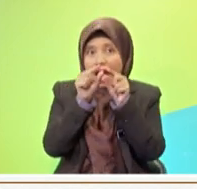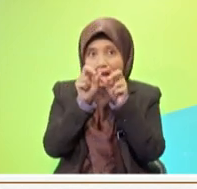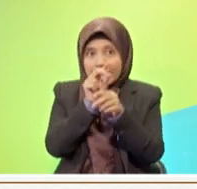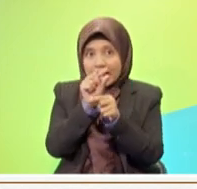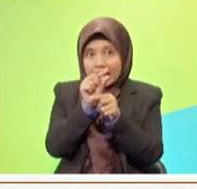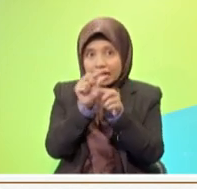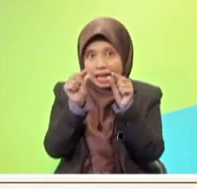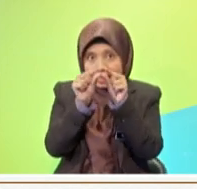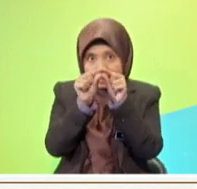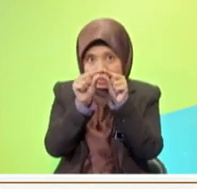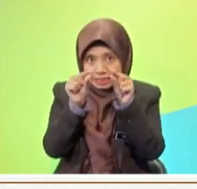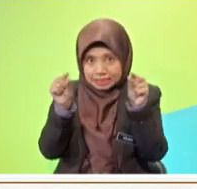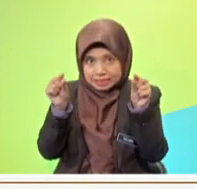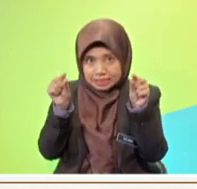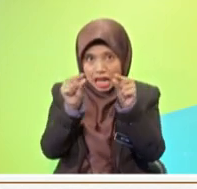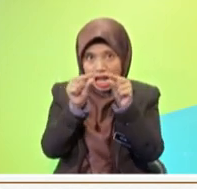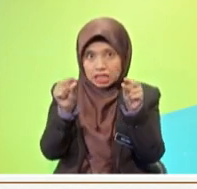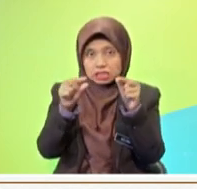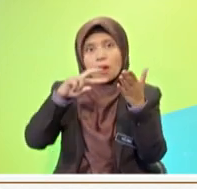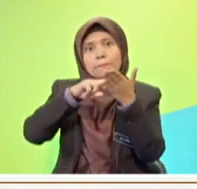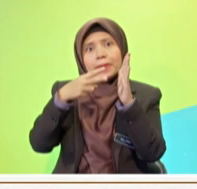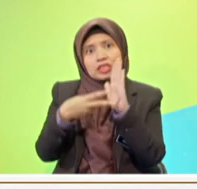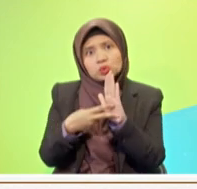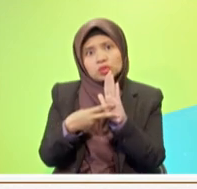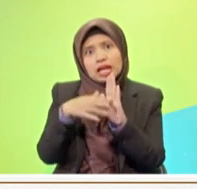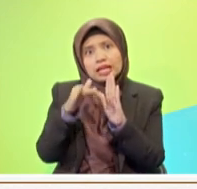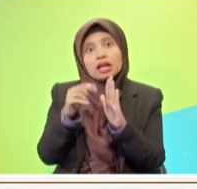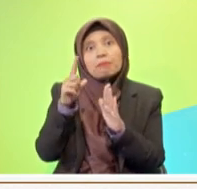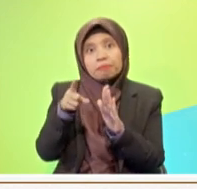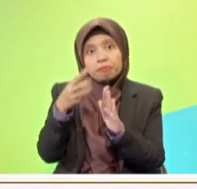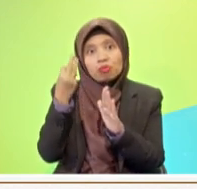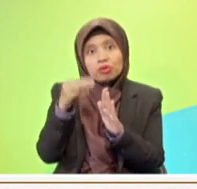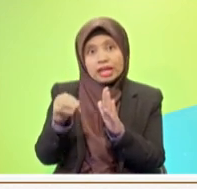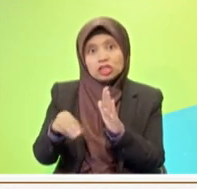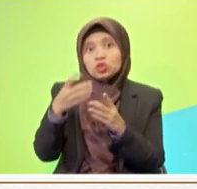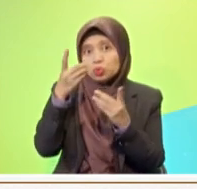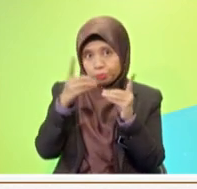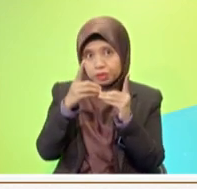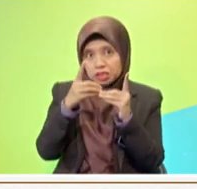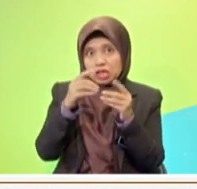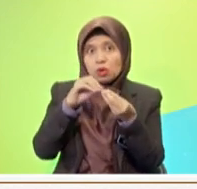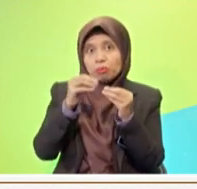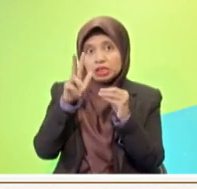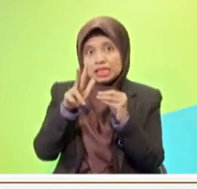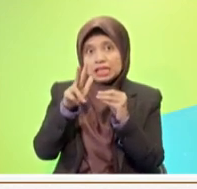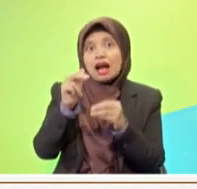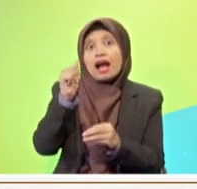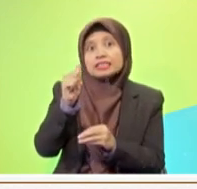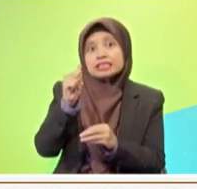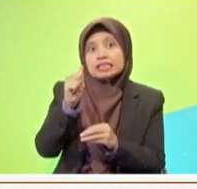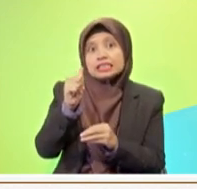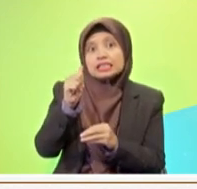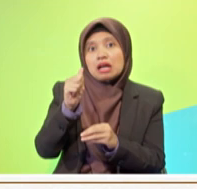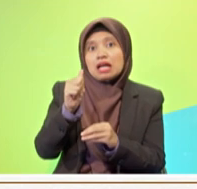kepada sesuatu ta'rif yang mereka jumpa dan yang seterusnya eh astris murid akan menandai